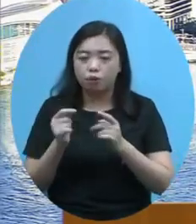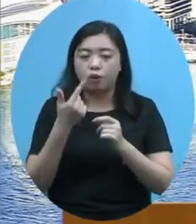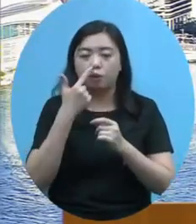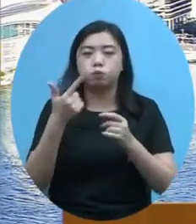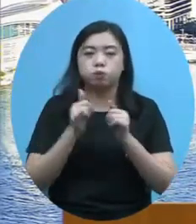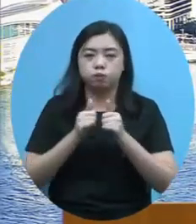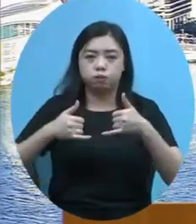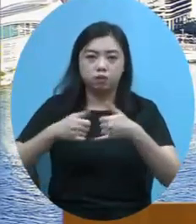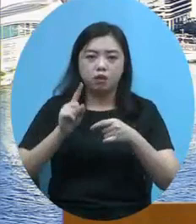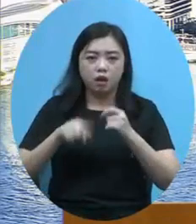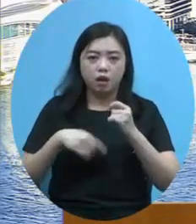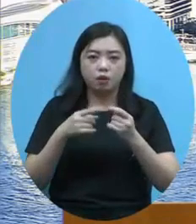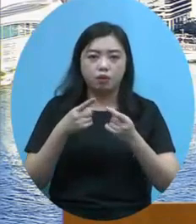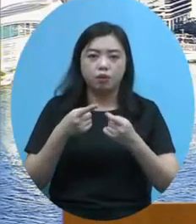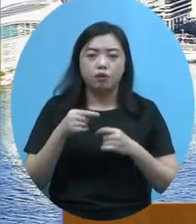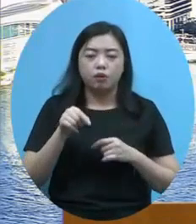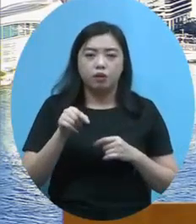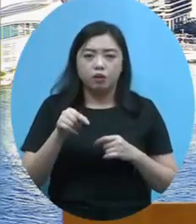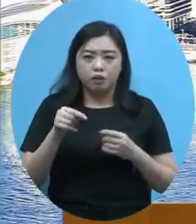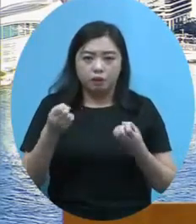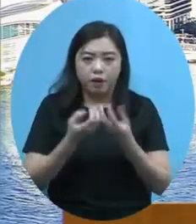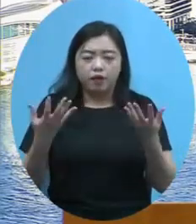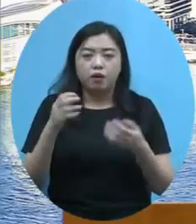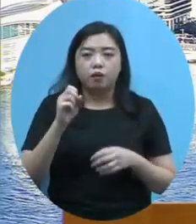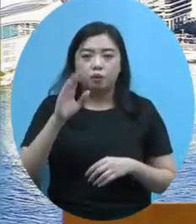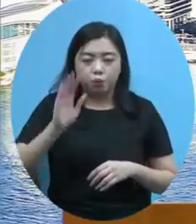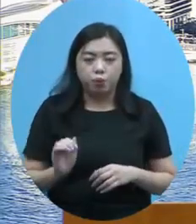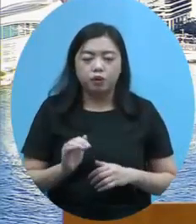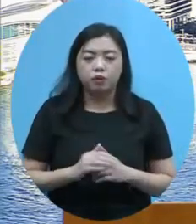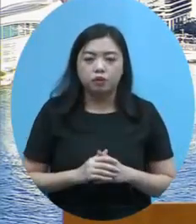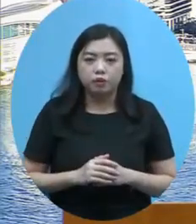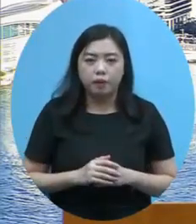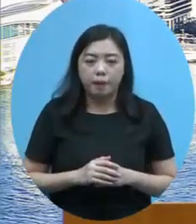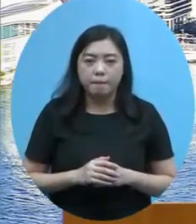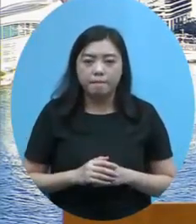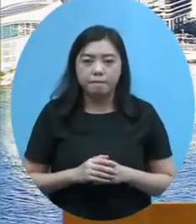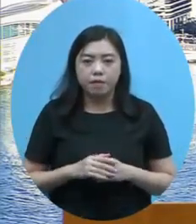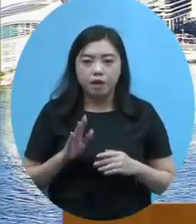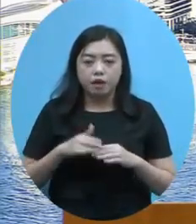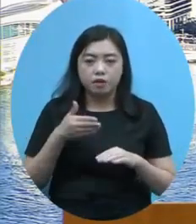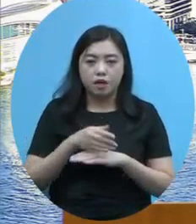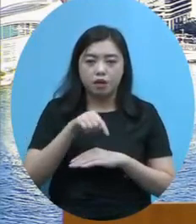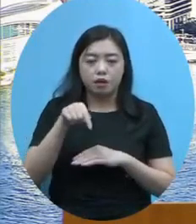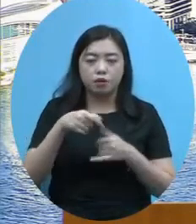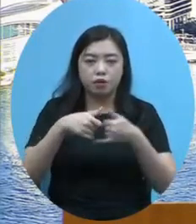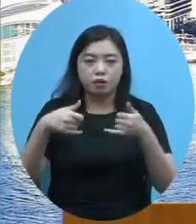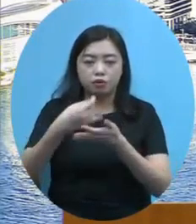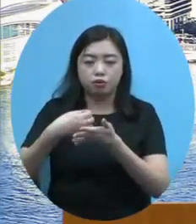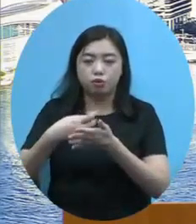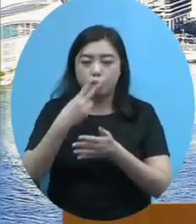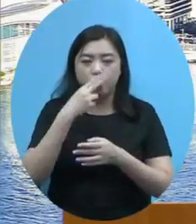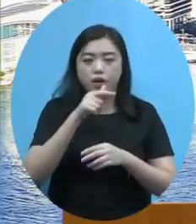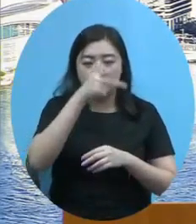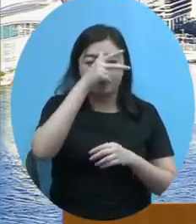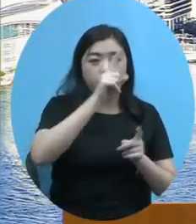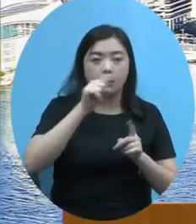候咧，喺裏面咧會造成嗰個爆發嘅出現啦。咁關於社交距離措施，我相信即係政府內部同